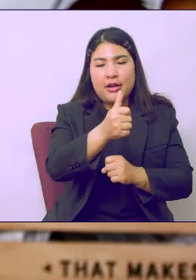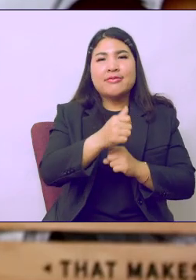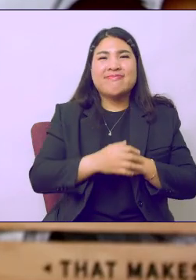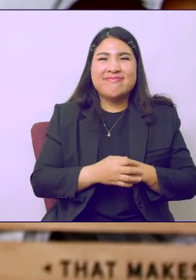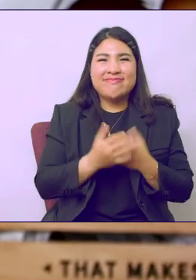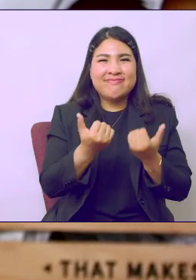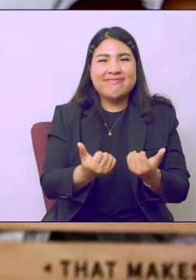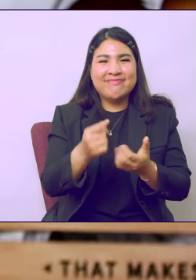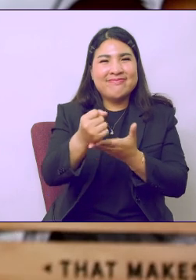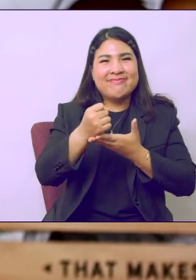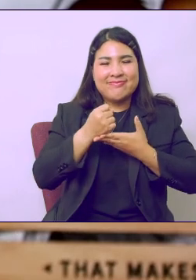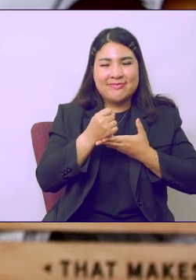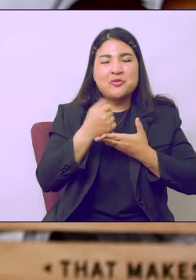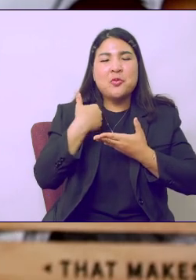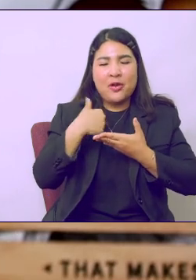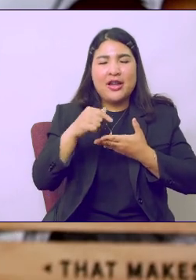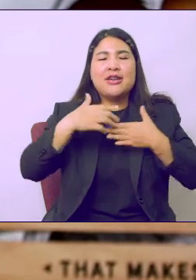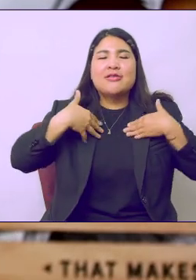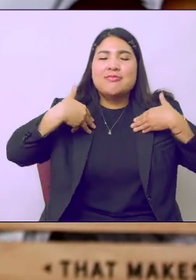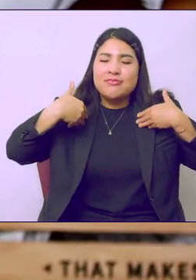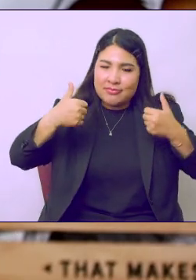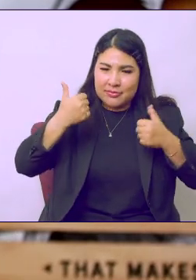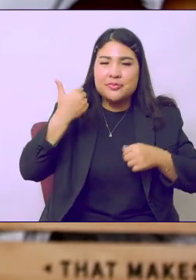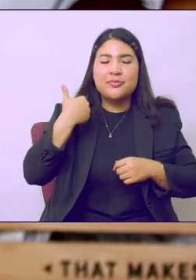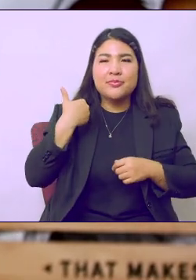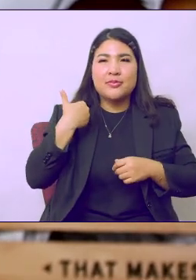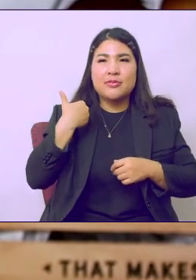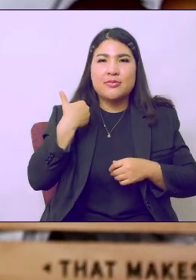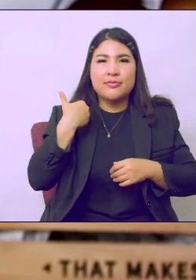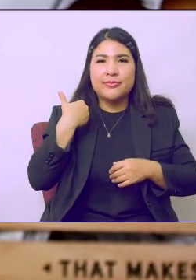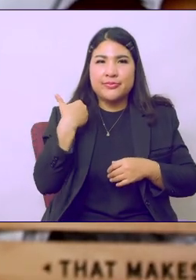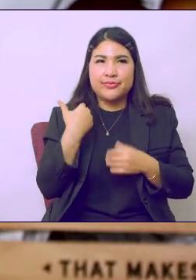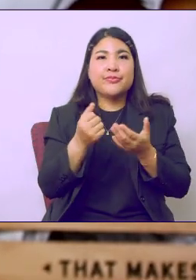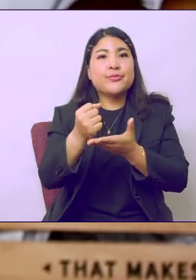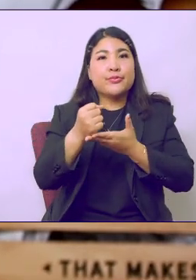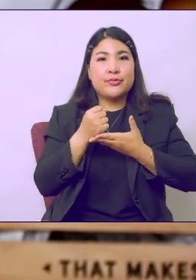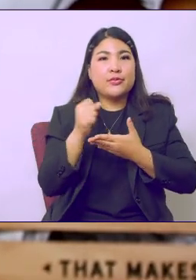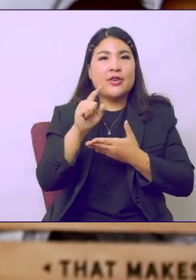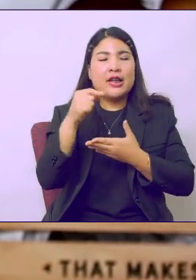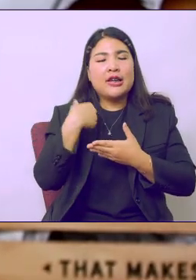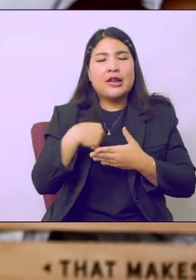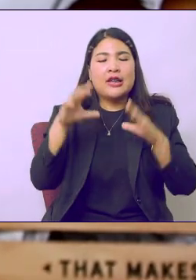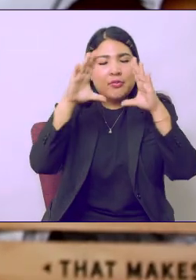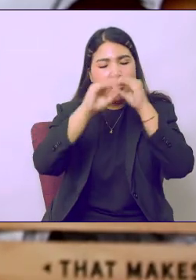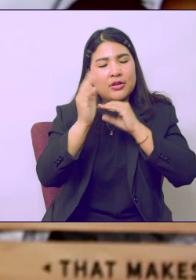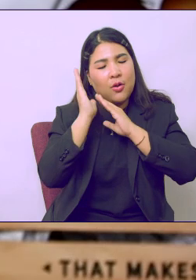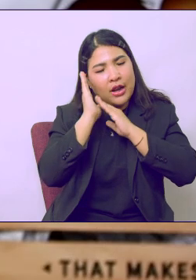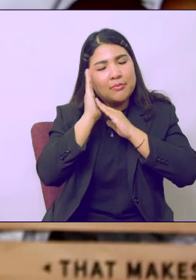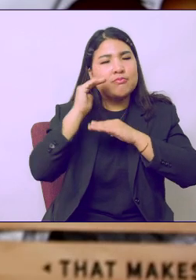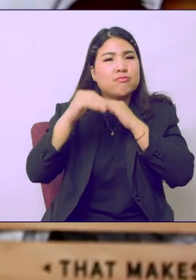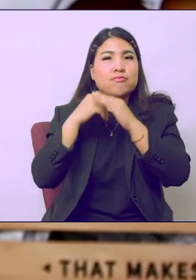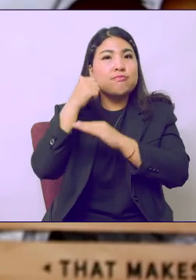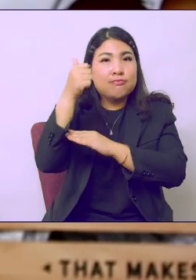ด้วยตนเองเลยคือจะช่วยเรื่องของลดสสได้ดีมากๆเลยนะครับแล้วก็ช่วยให้เราเนี่ยนะครับครับอ่านอนหลับนะนะครับได้ดี